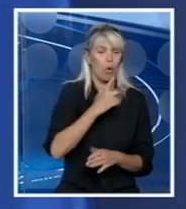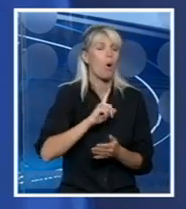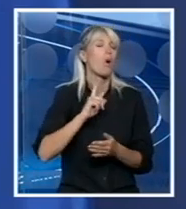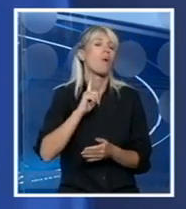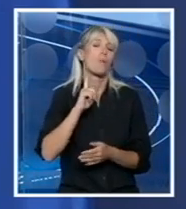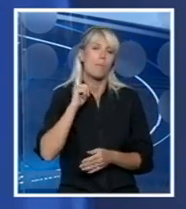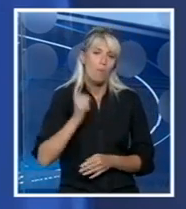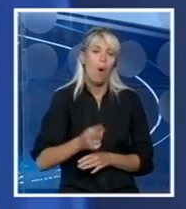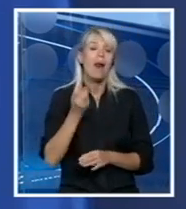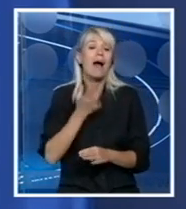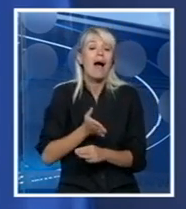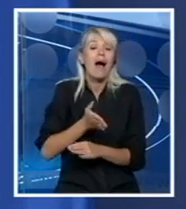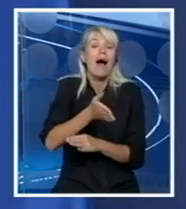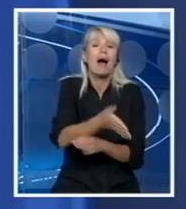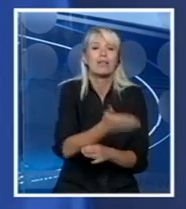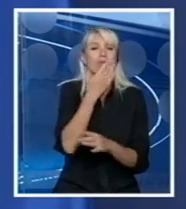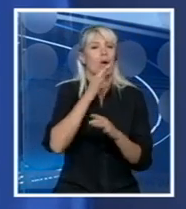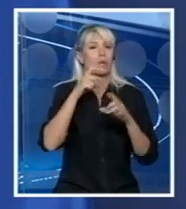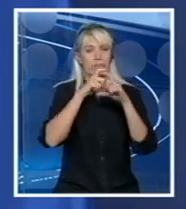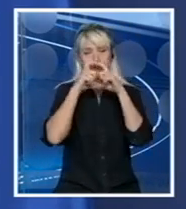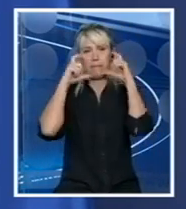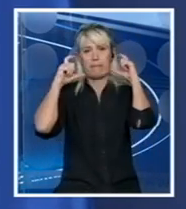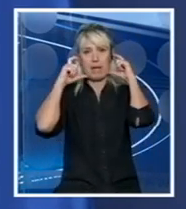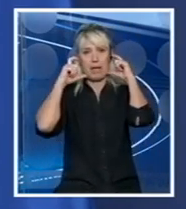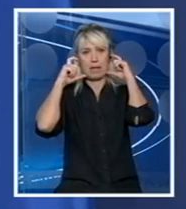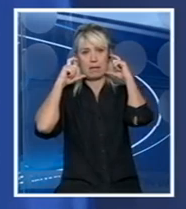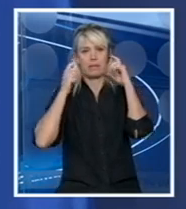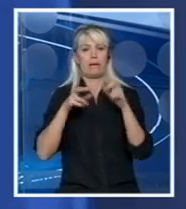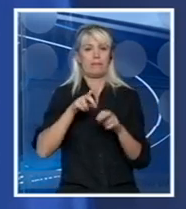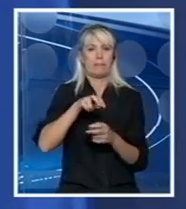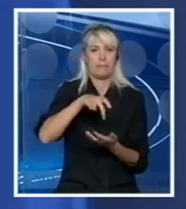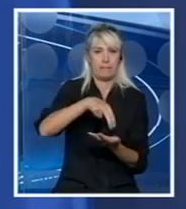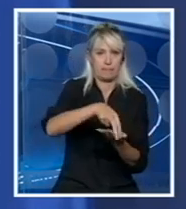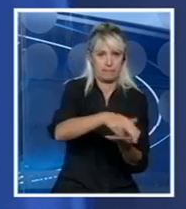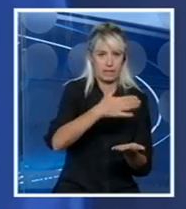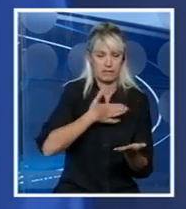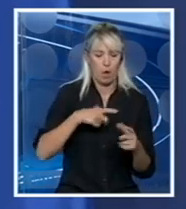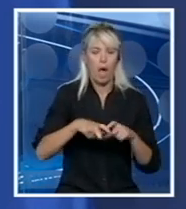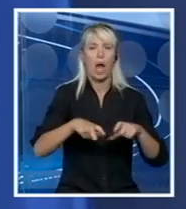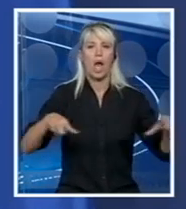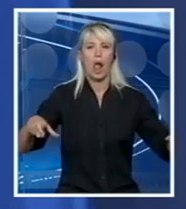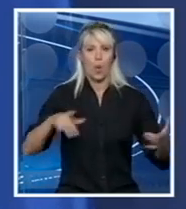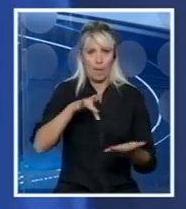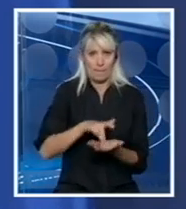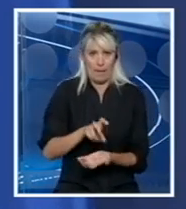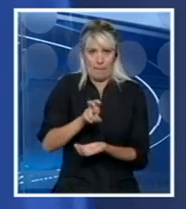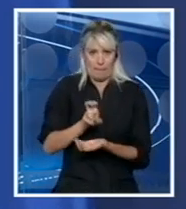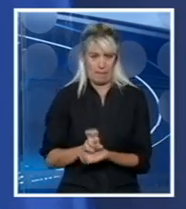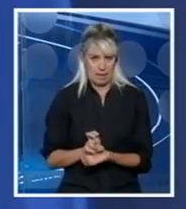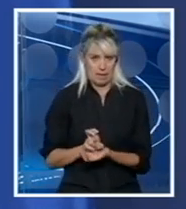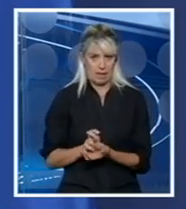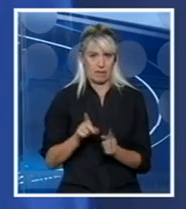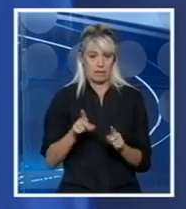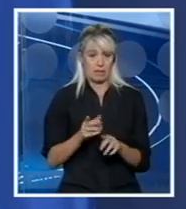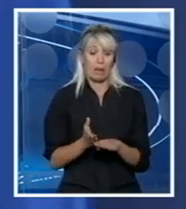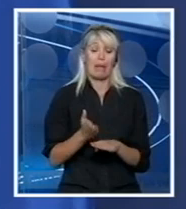školu da počne da nosi masku i odlazi do svoje klupe. Pre nego što uđe